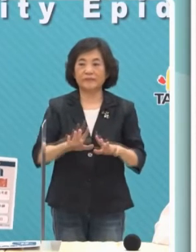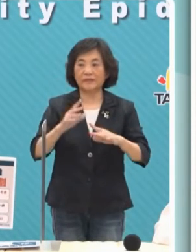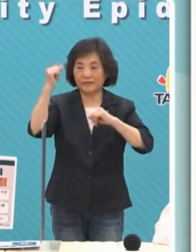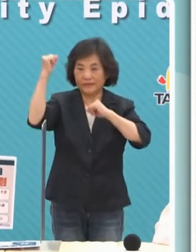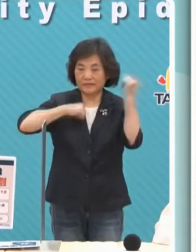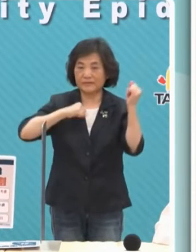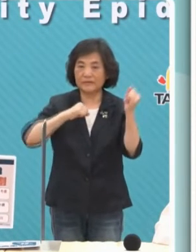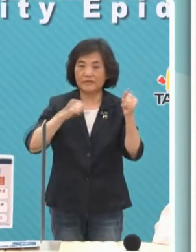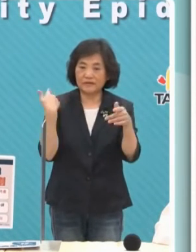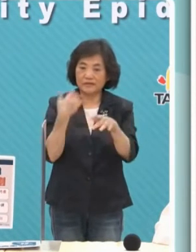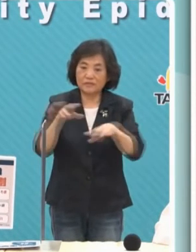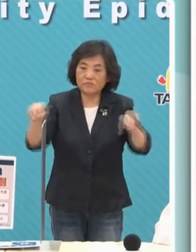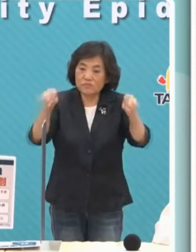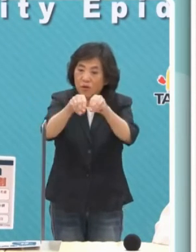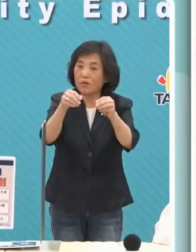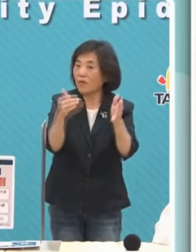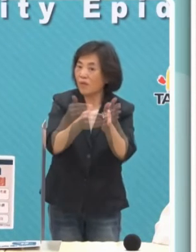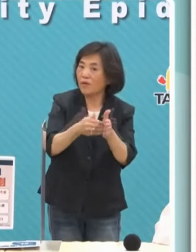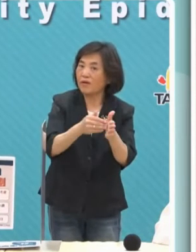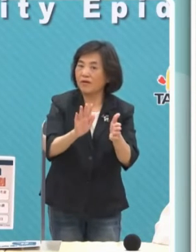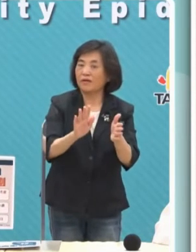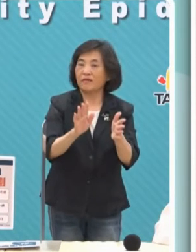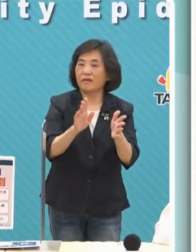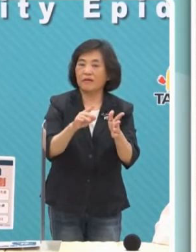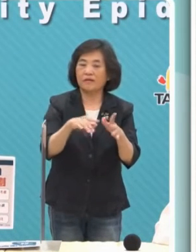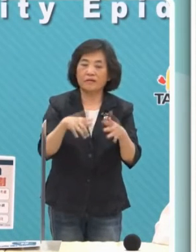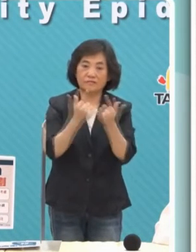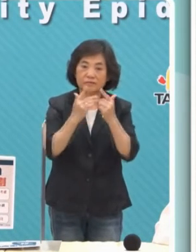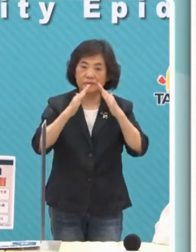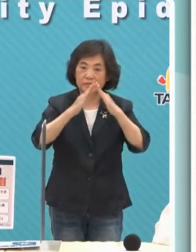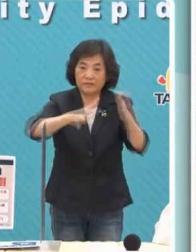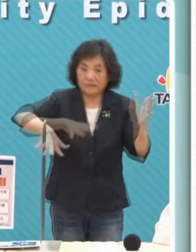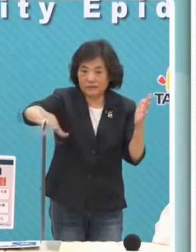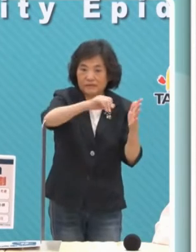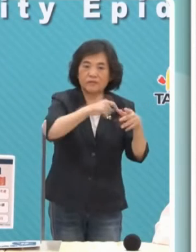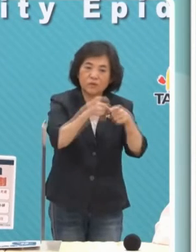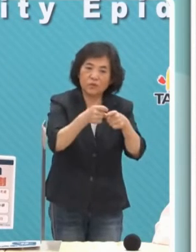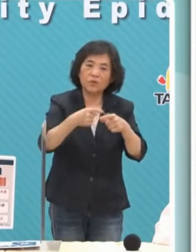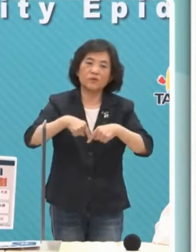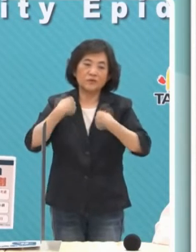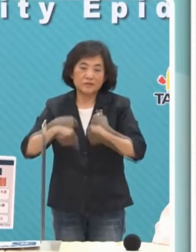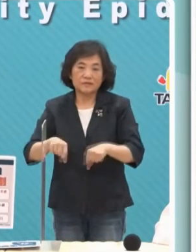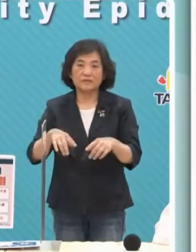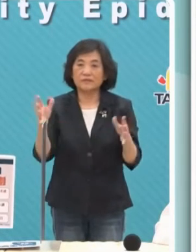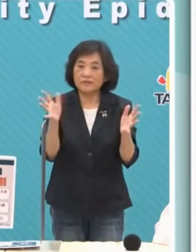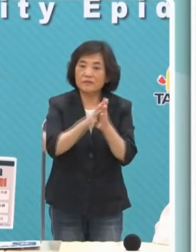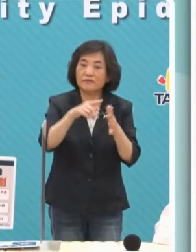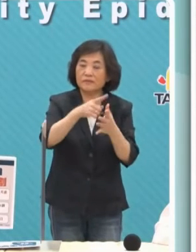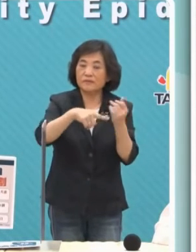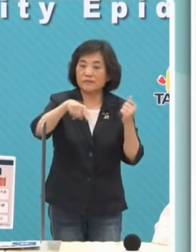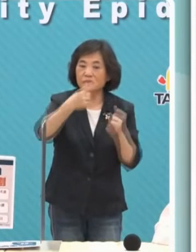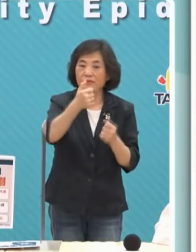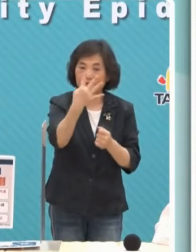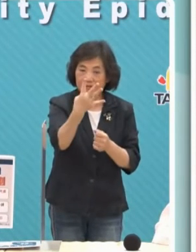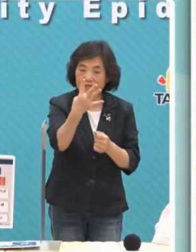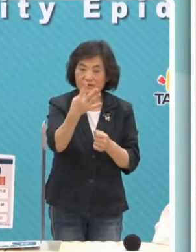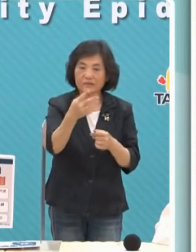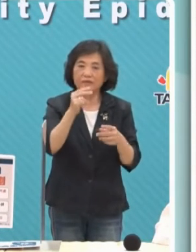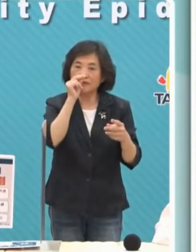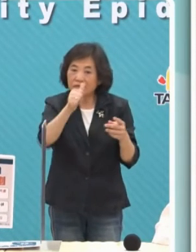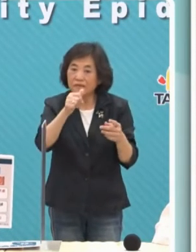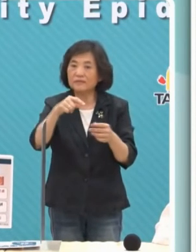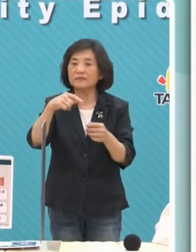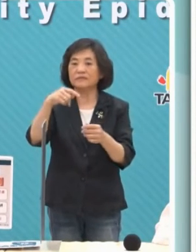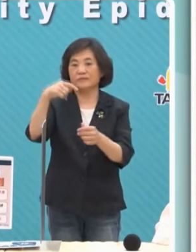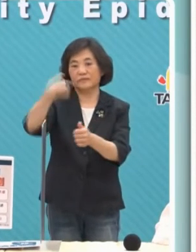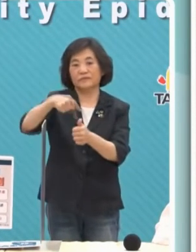经媒合完成了，就是全台北市的公私立小学有154所，特殊教育学校